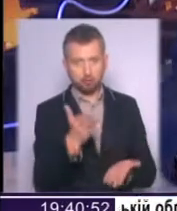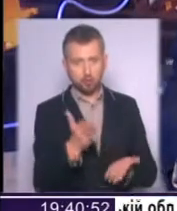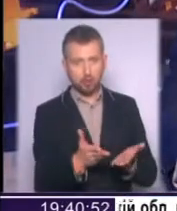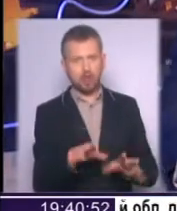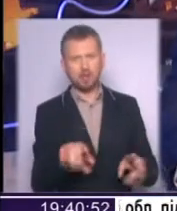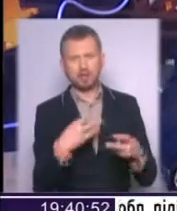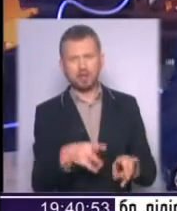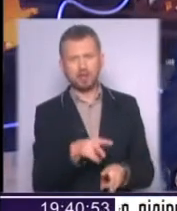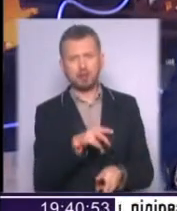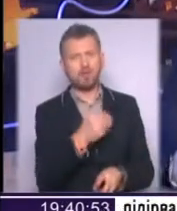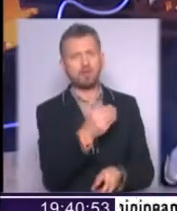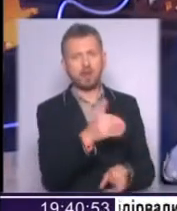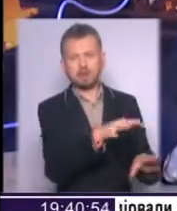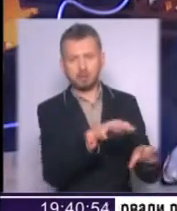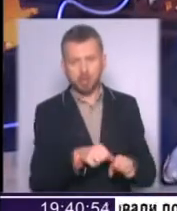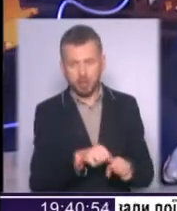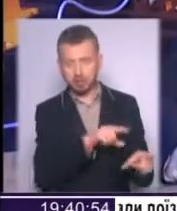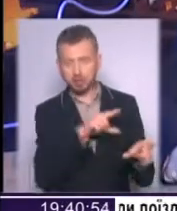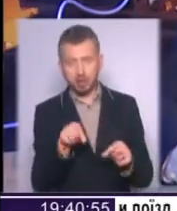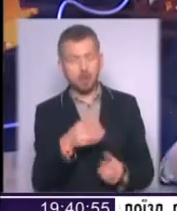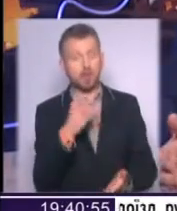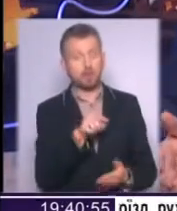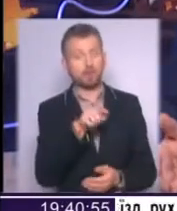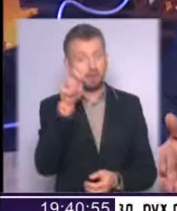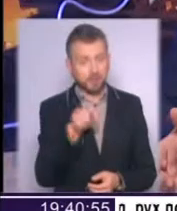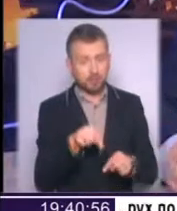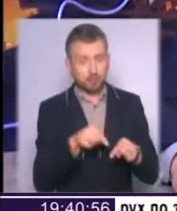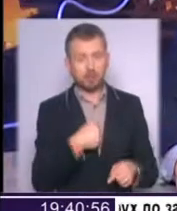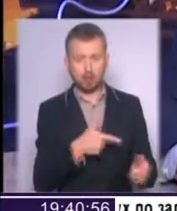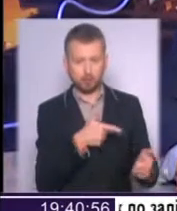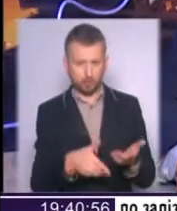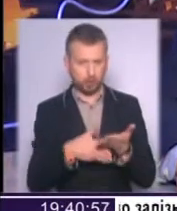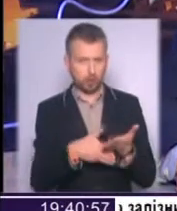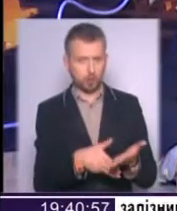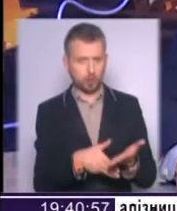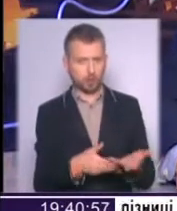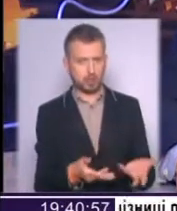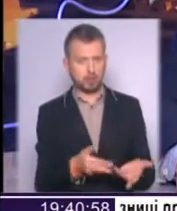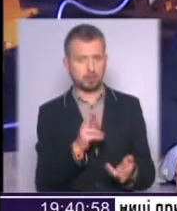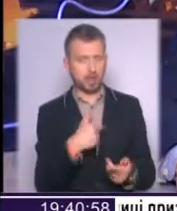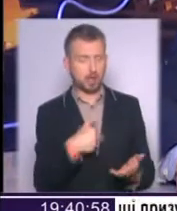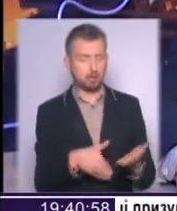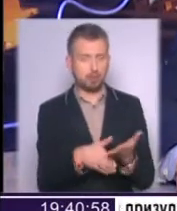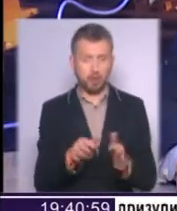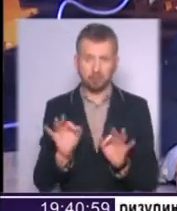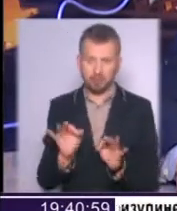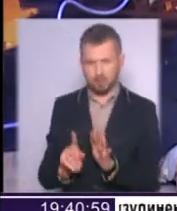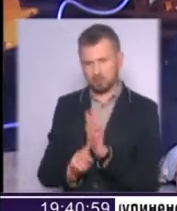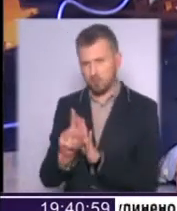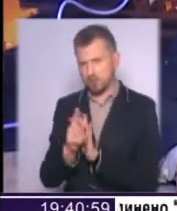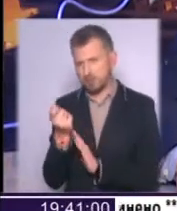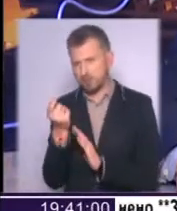треба вас забирати туди їхати, якщо ви приїдете сюди, я готовий вам там певним чином допомогти. Ну як так, я помагаю, можливо, хоч на початках. Там, десяткам